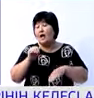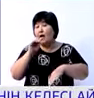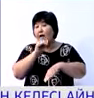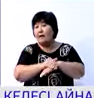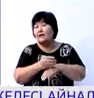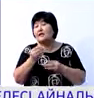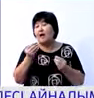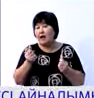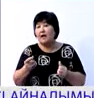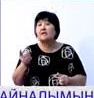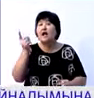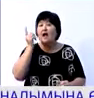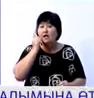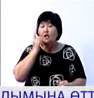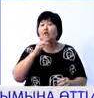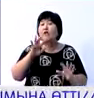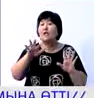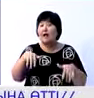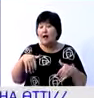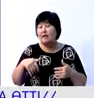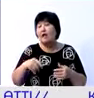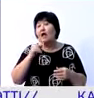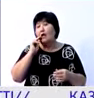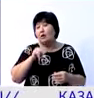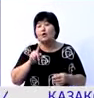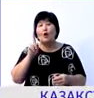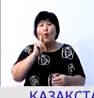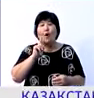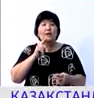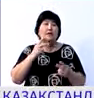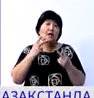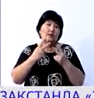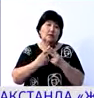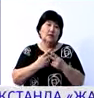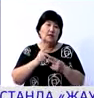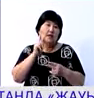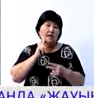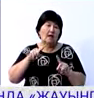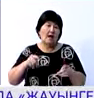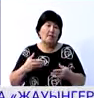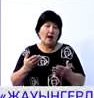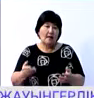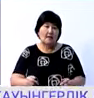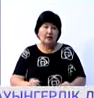ретінде ақша, телефондар алынды. Күдіктілер уақытша ұстау изоляторына қамаққа алынды.